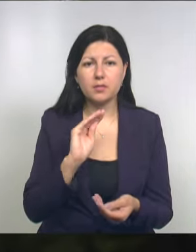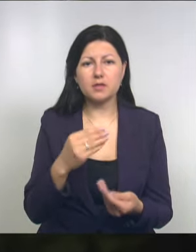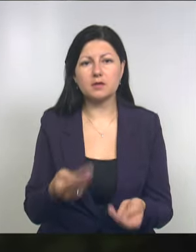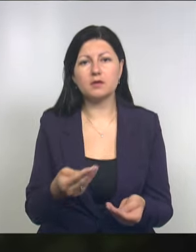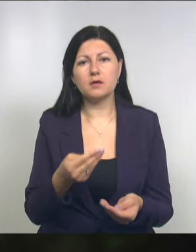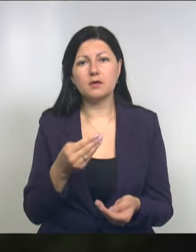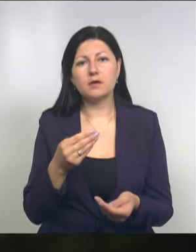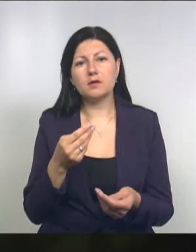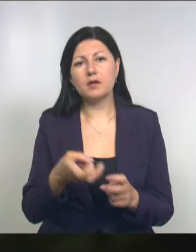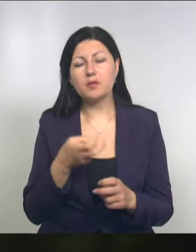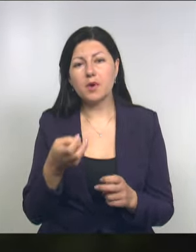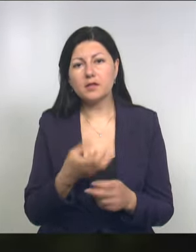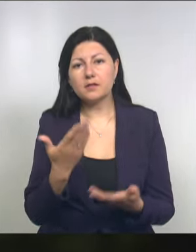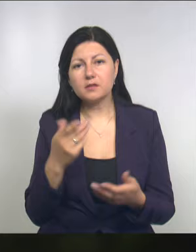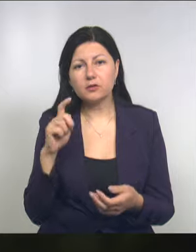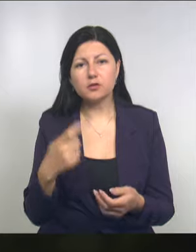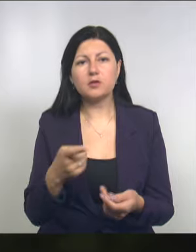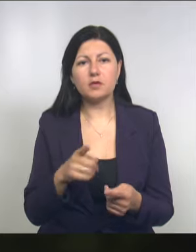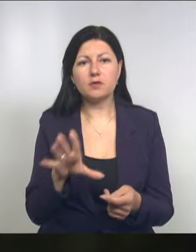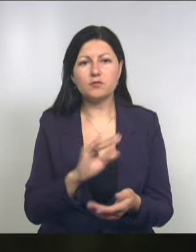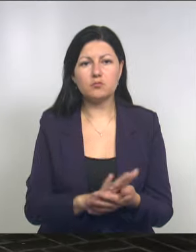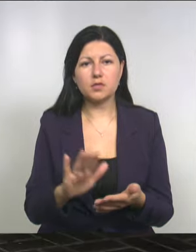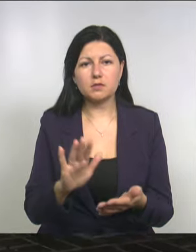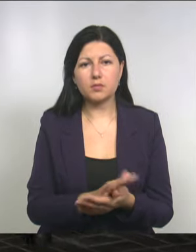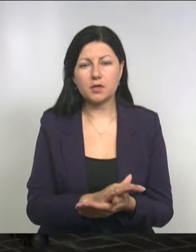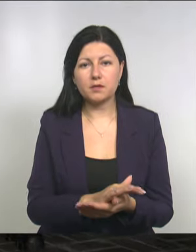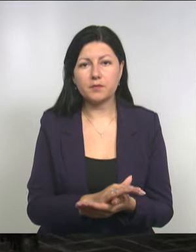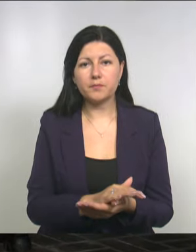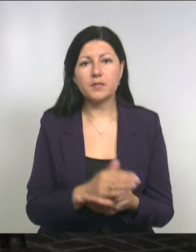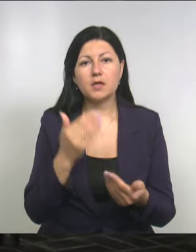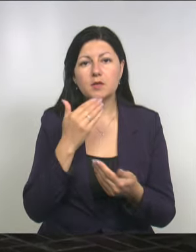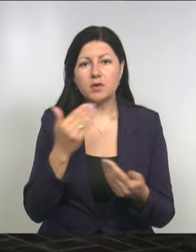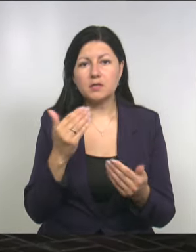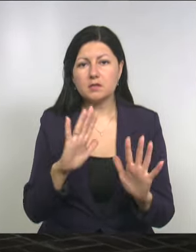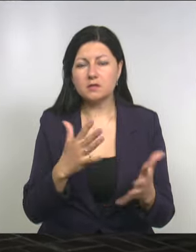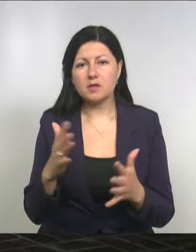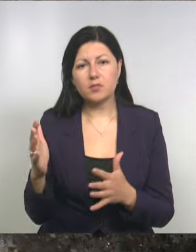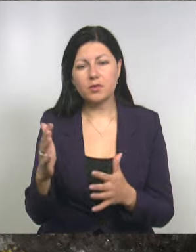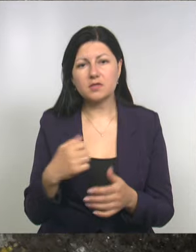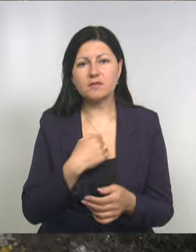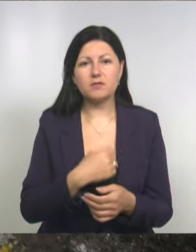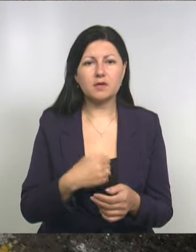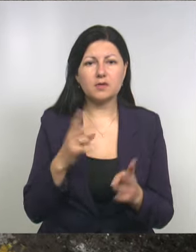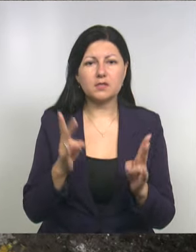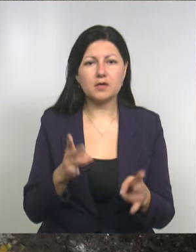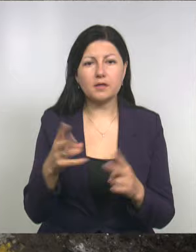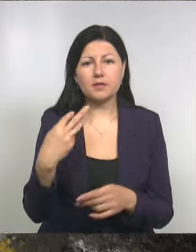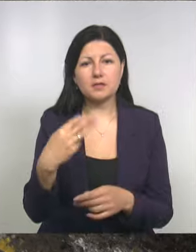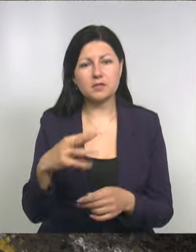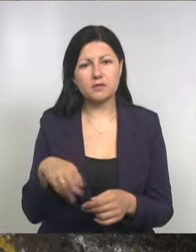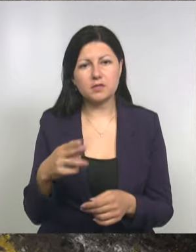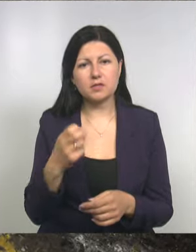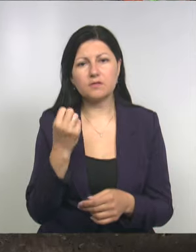потеплело, лимонады. И это все, конечно, бесплатно. События последних лет, варварские террористические атаки 30